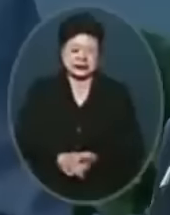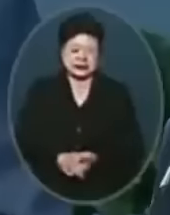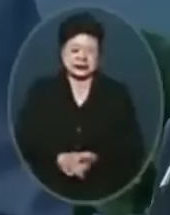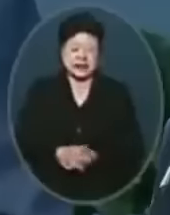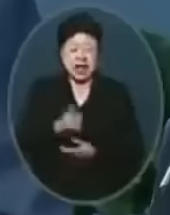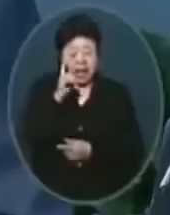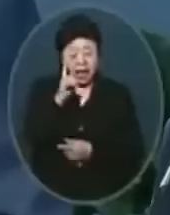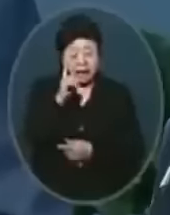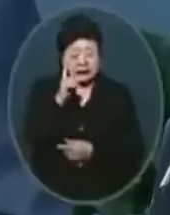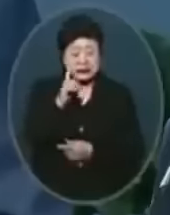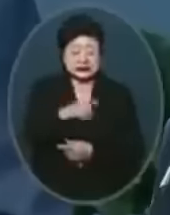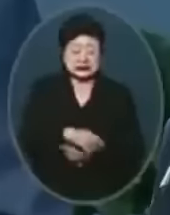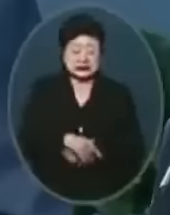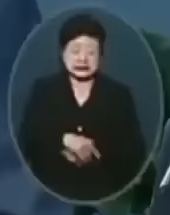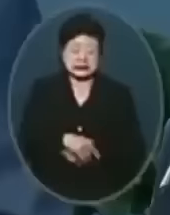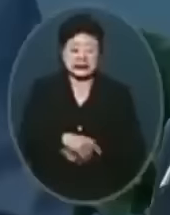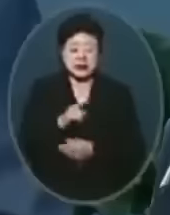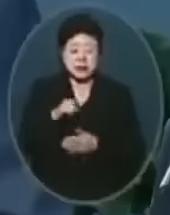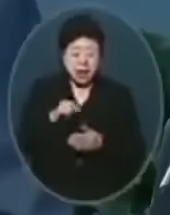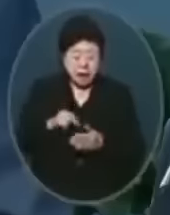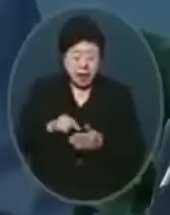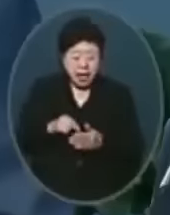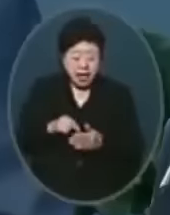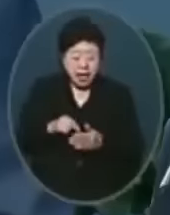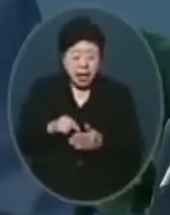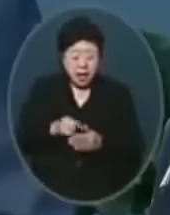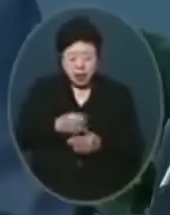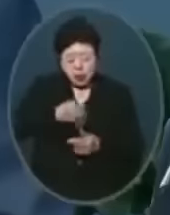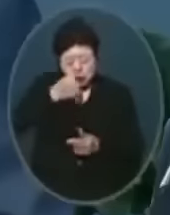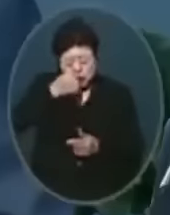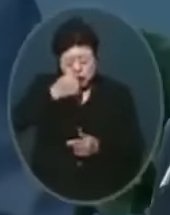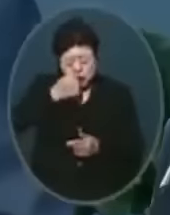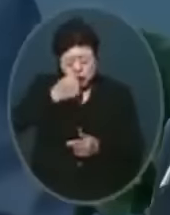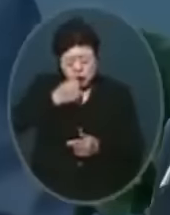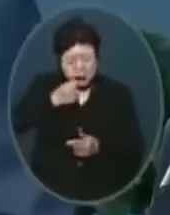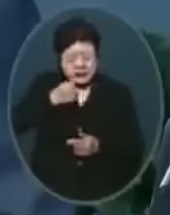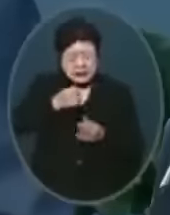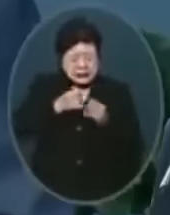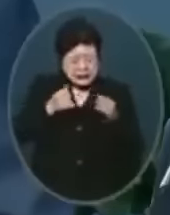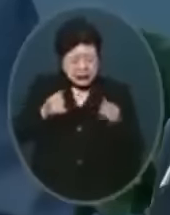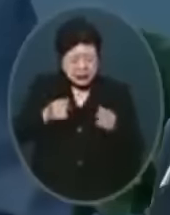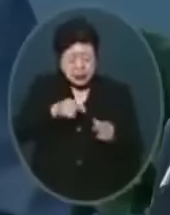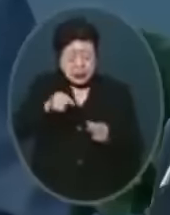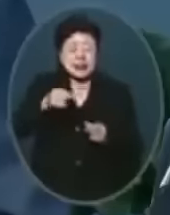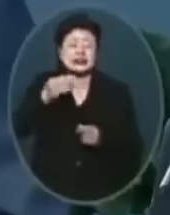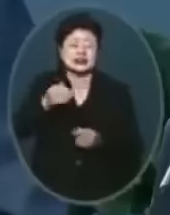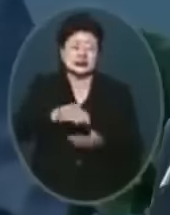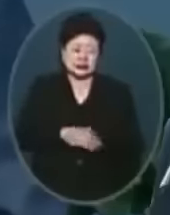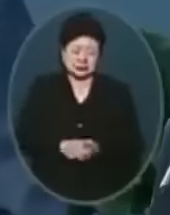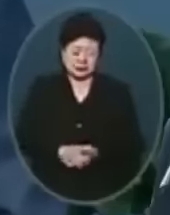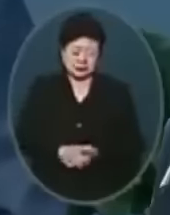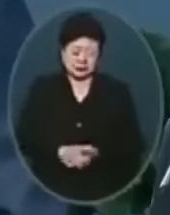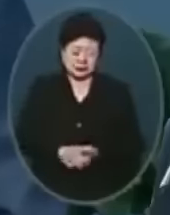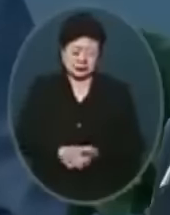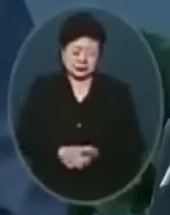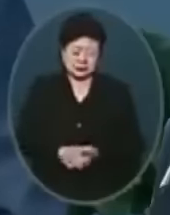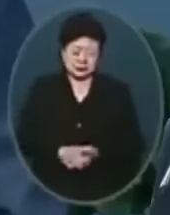한 가지 마음에 꿈을 꿀 수 있는 자를 택한 것입니다.